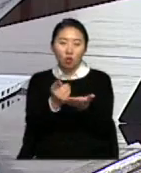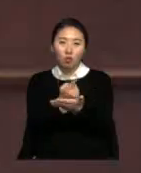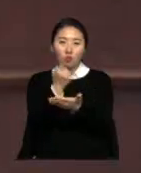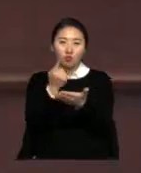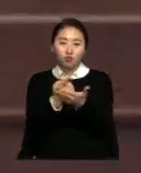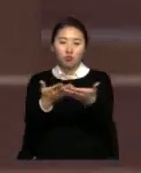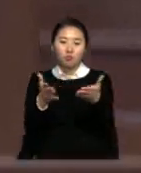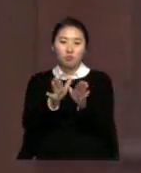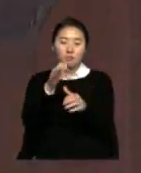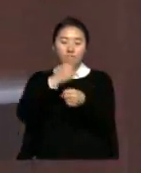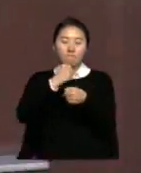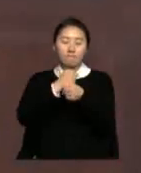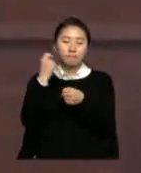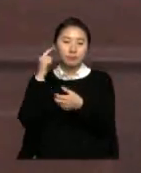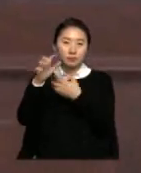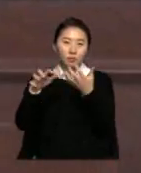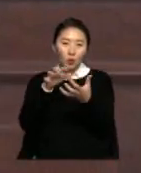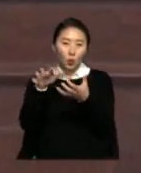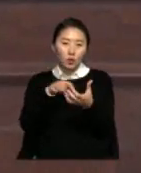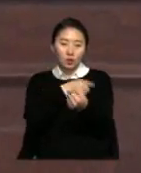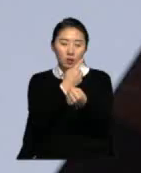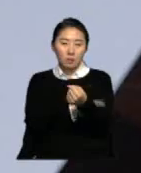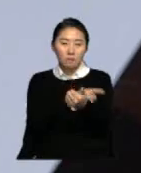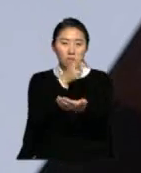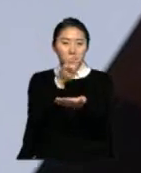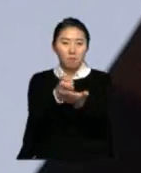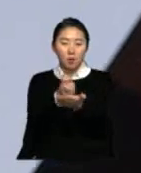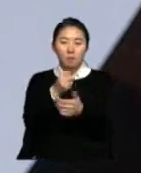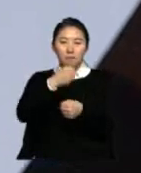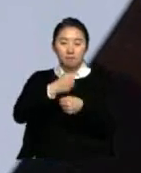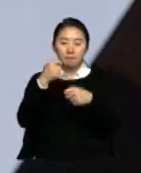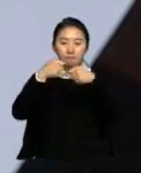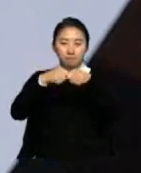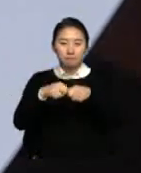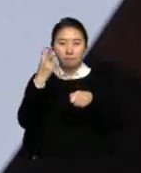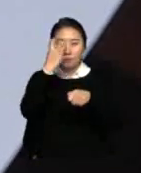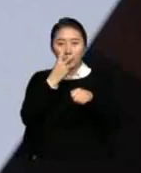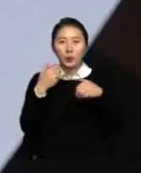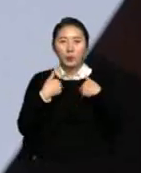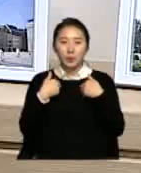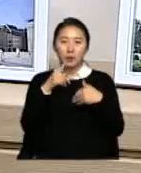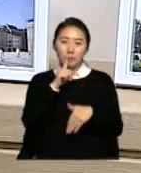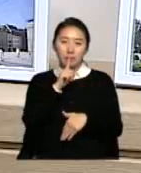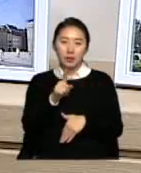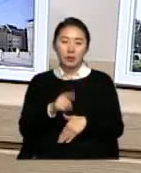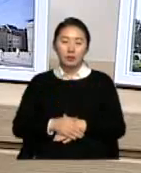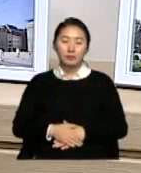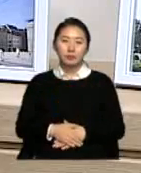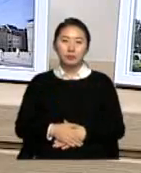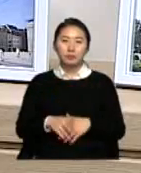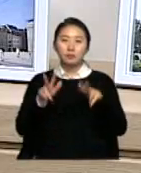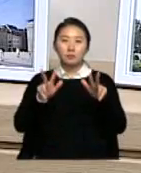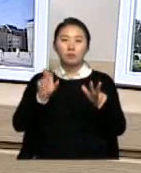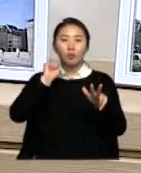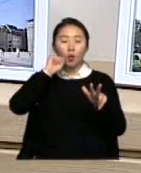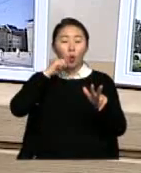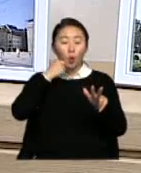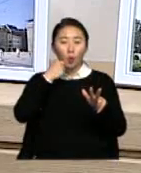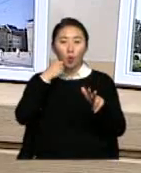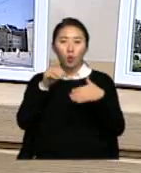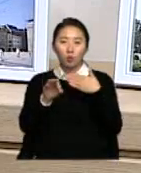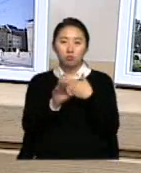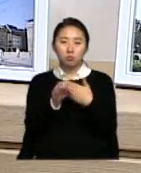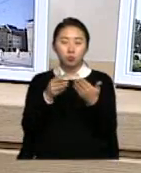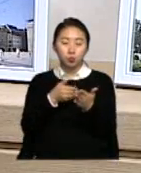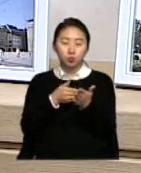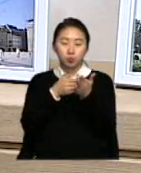정비하고 소음 및 재산권 피해에 대한 보상도 요구해 면밀히 검토할 수 있어야 한다는 겁니다. 이전이 좀 어렵다라면